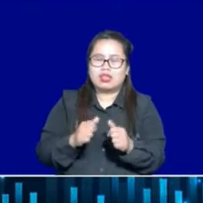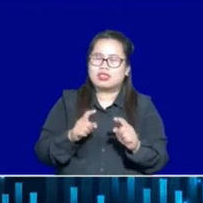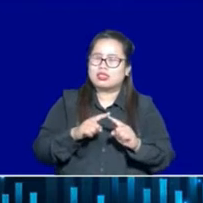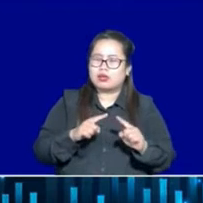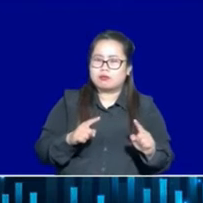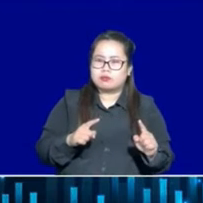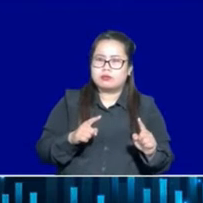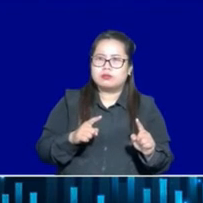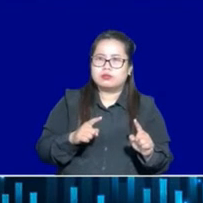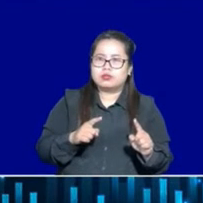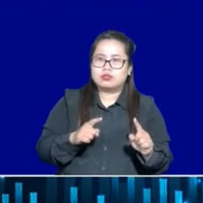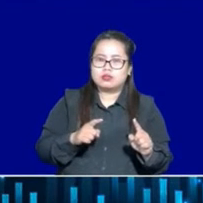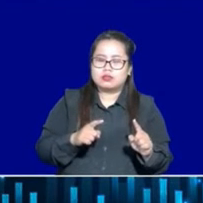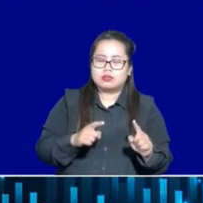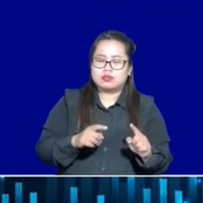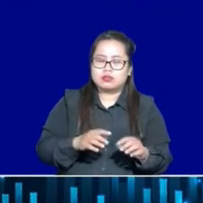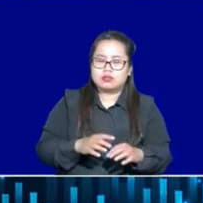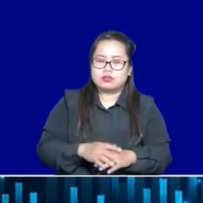kan